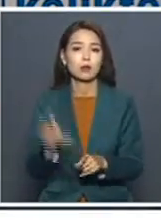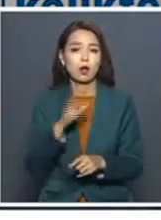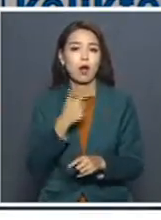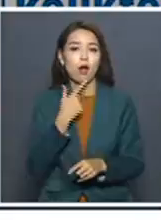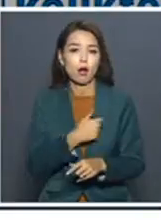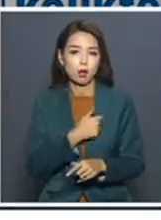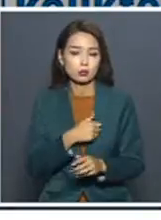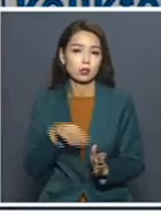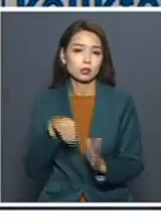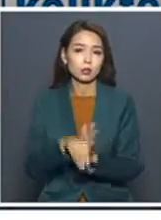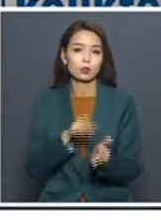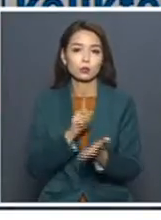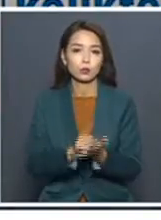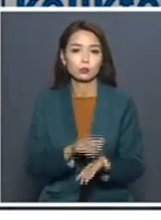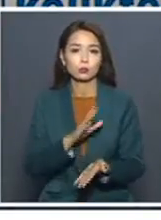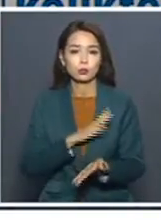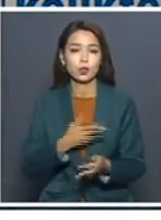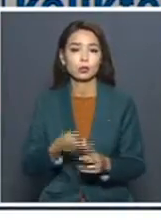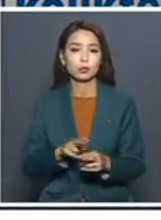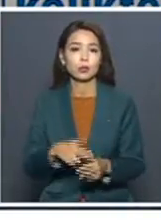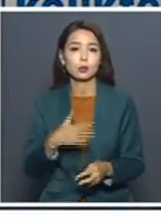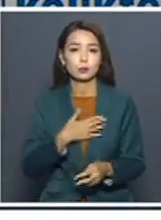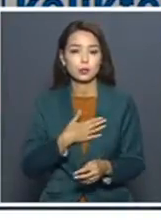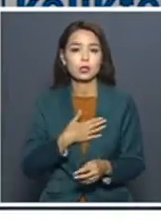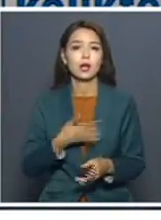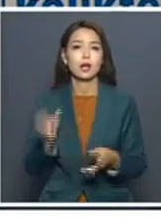керек. Сондықтан біз бүкіл осы жерде